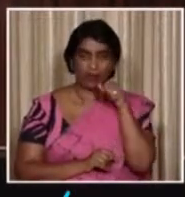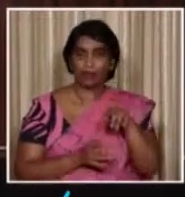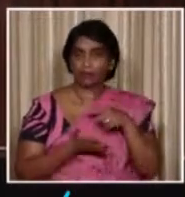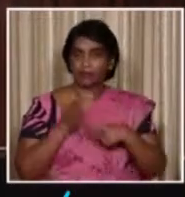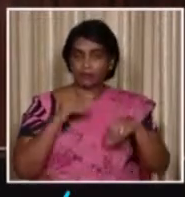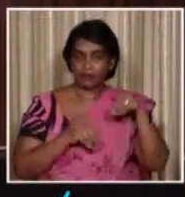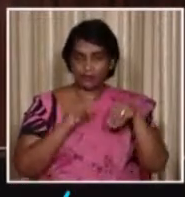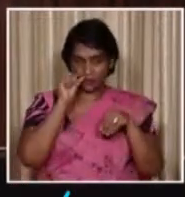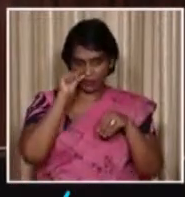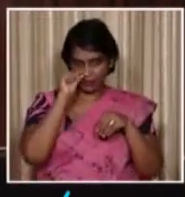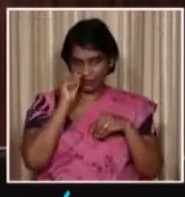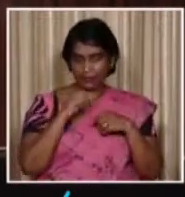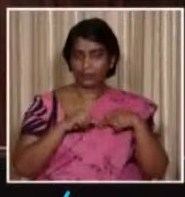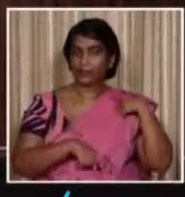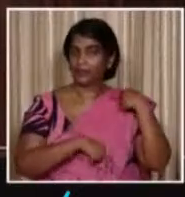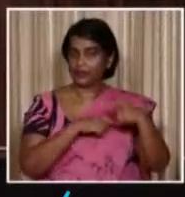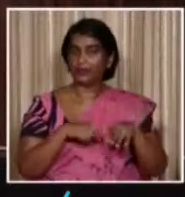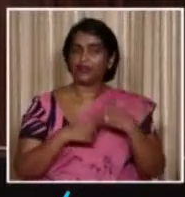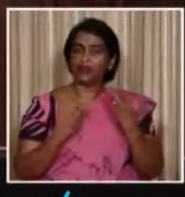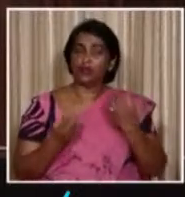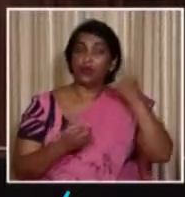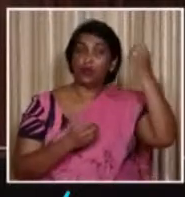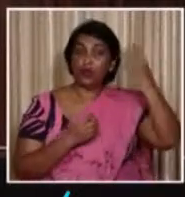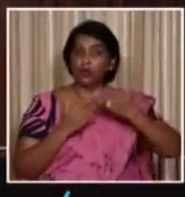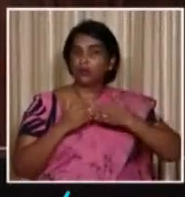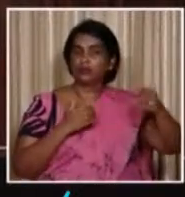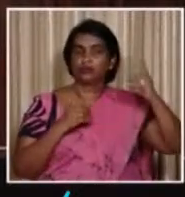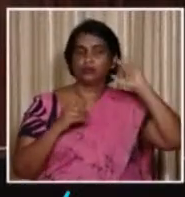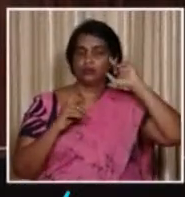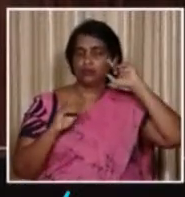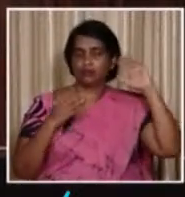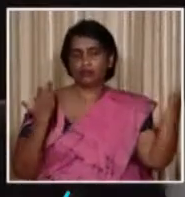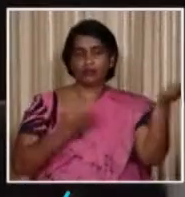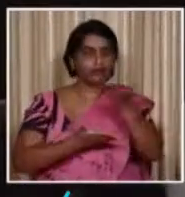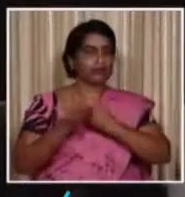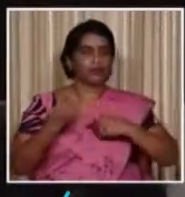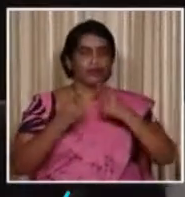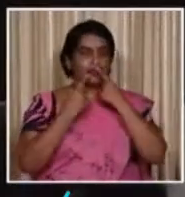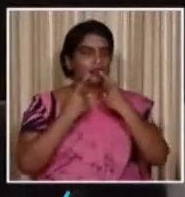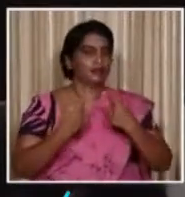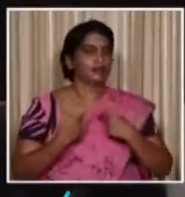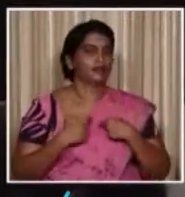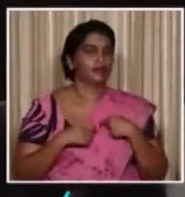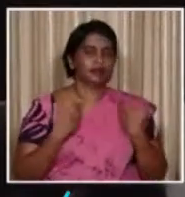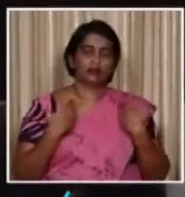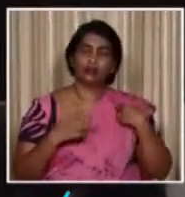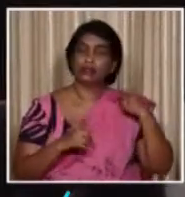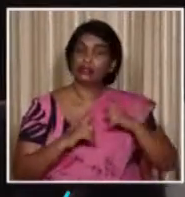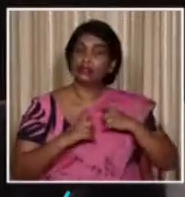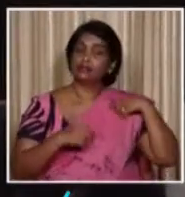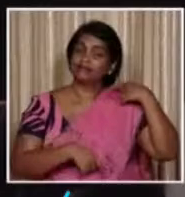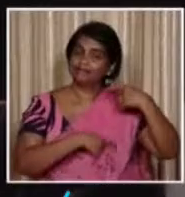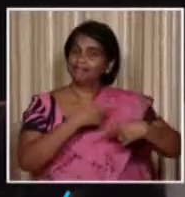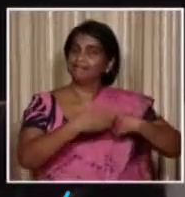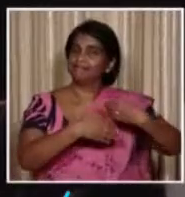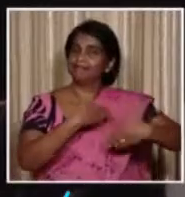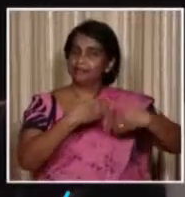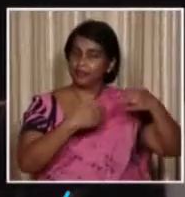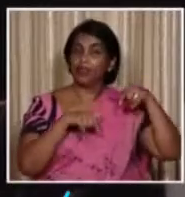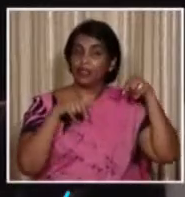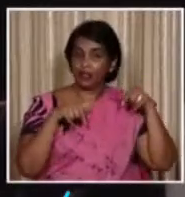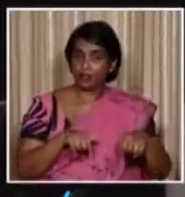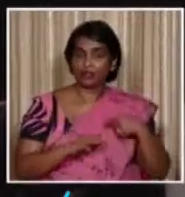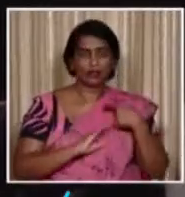මැතිවරණය සංසාරේ වගේ මේක කොහේ කවද වෙනවද කියලා කවුරුත් තමුන්නාන්සලා අපිට කියන්නෙත් නැහැ සංසාරේ වගේ මේක යනවා දැන්